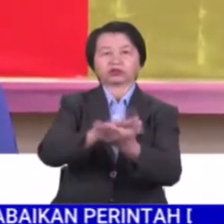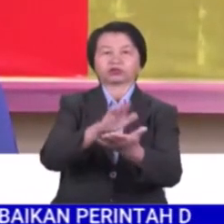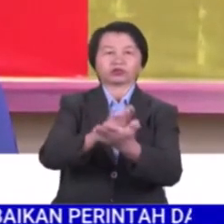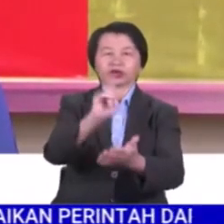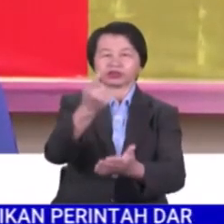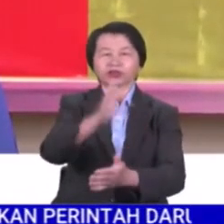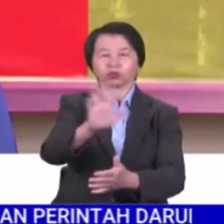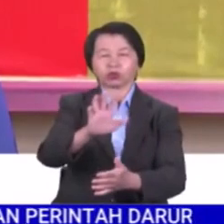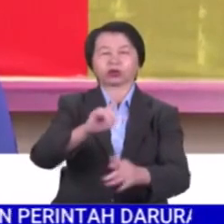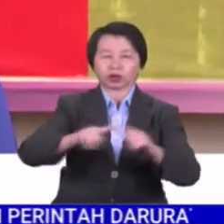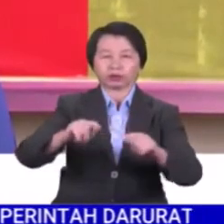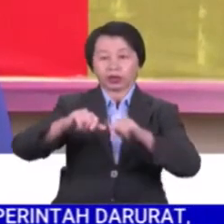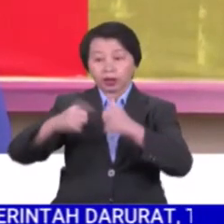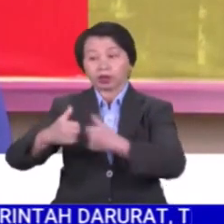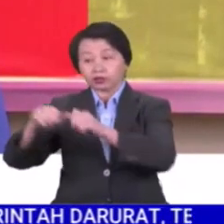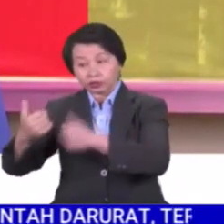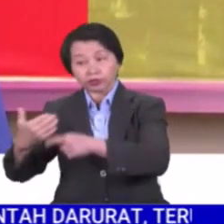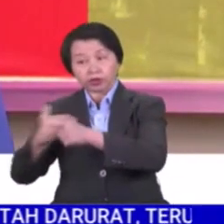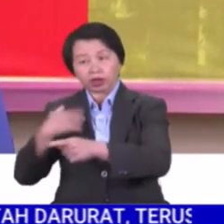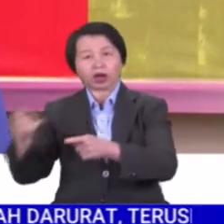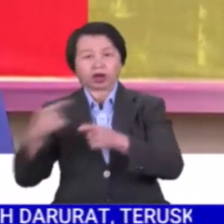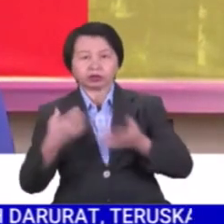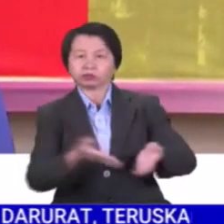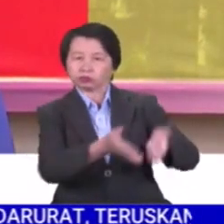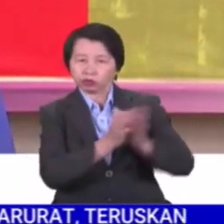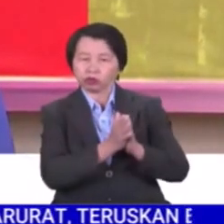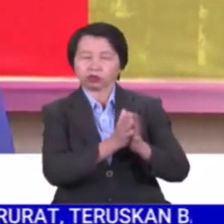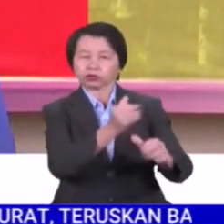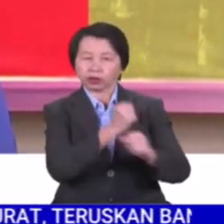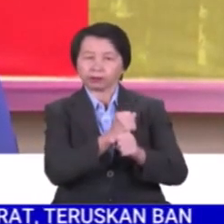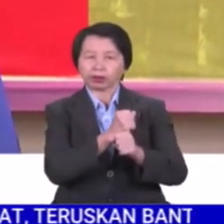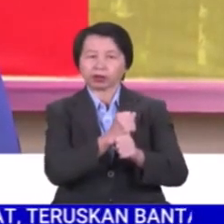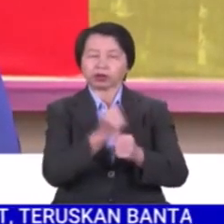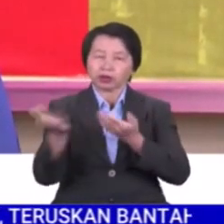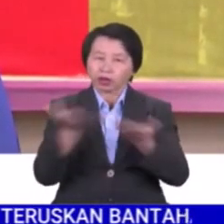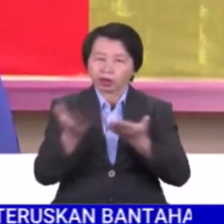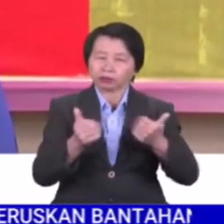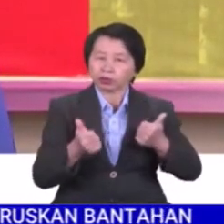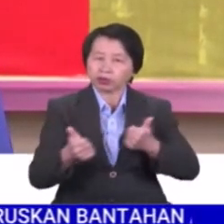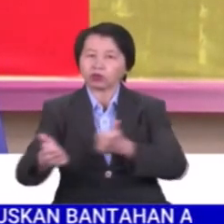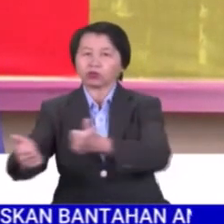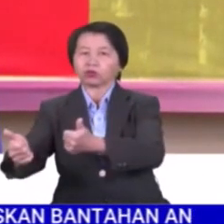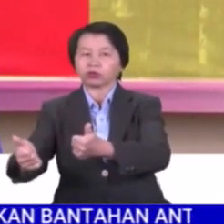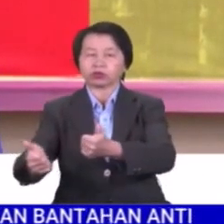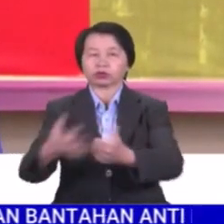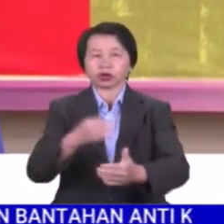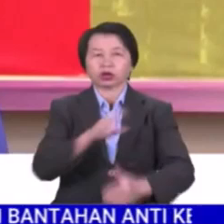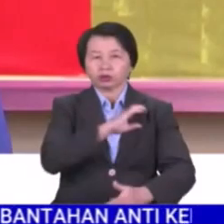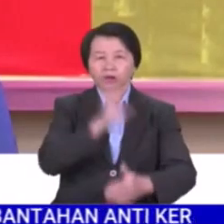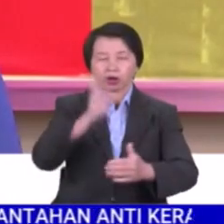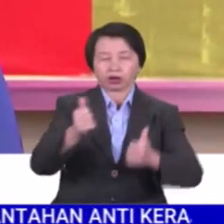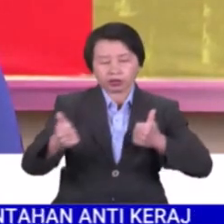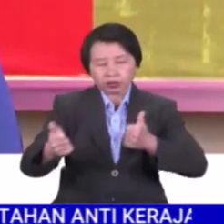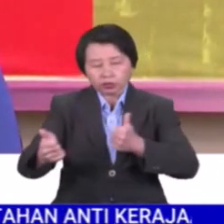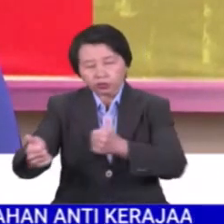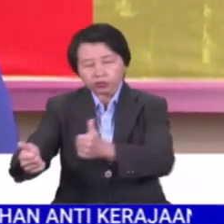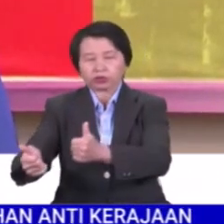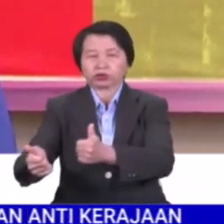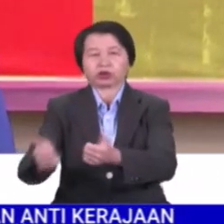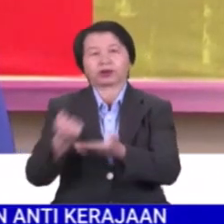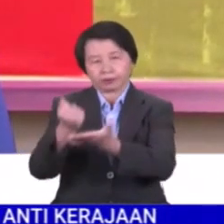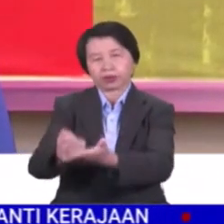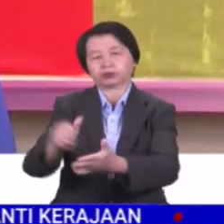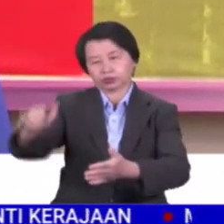sekolah. Agensi-agensi lain pun ada yang memohon untuk mendapatkan khidmat escort ini. Dan pihak polis akan membantu